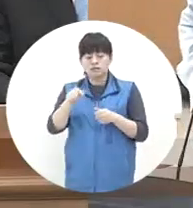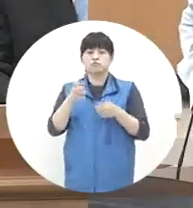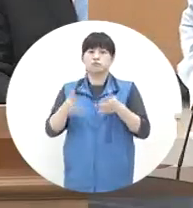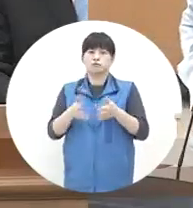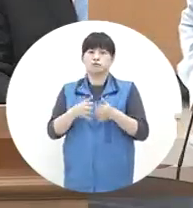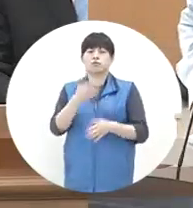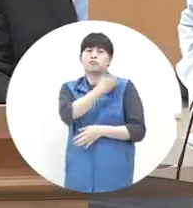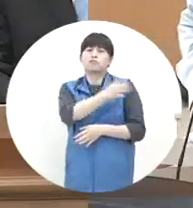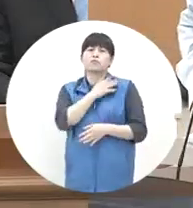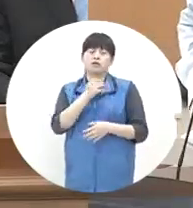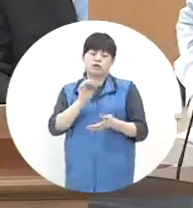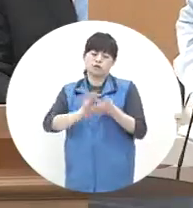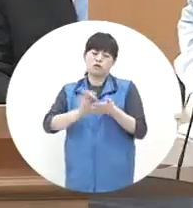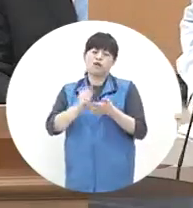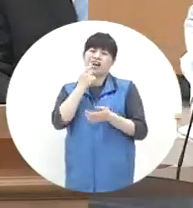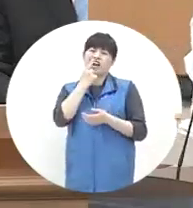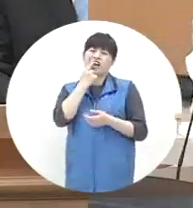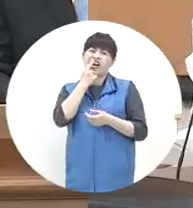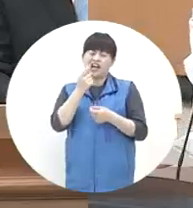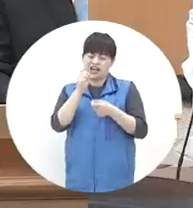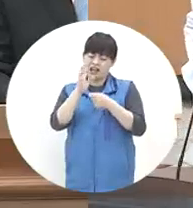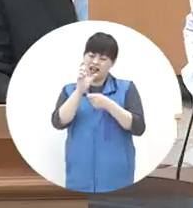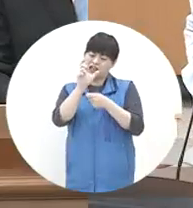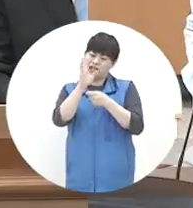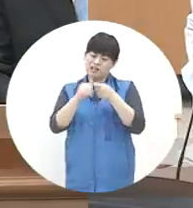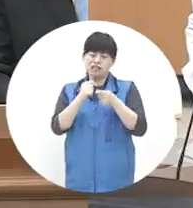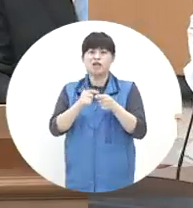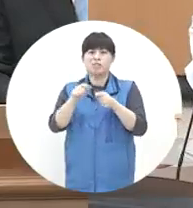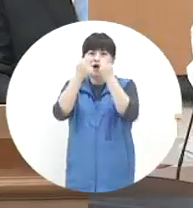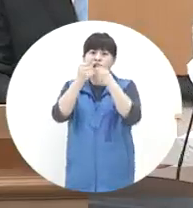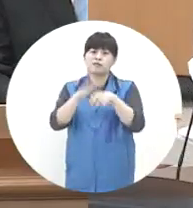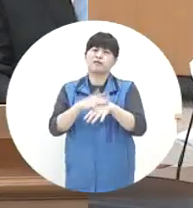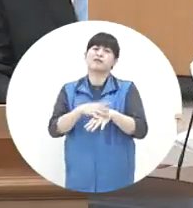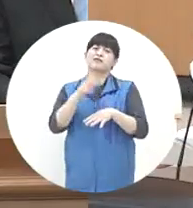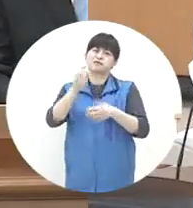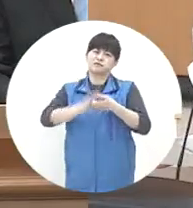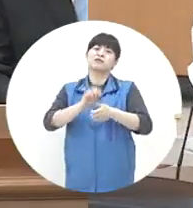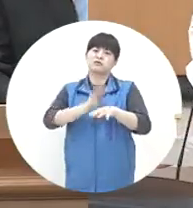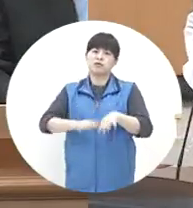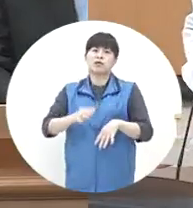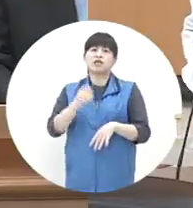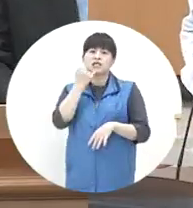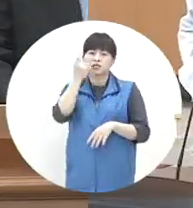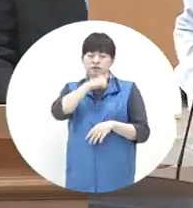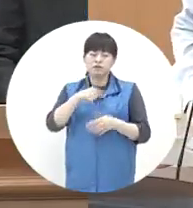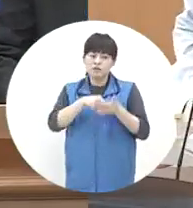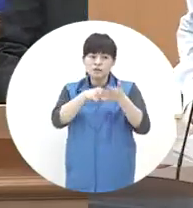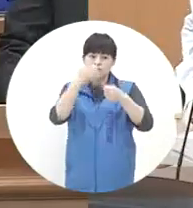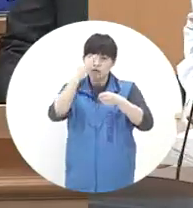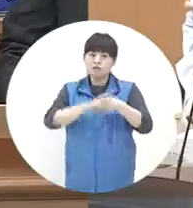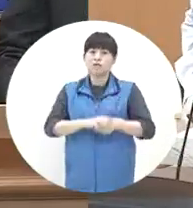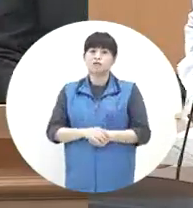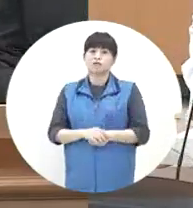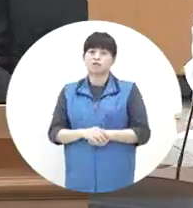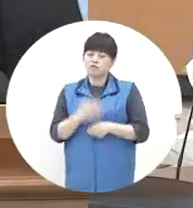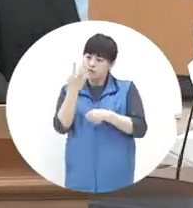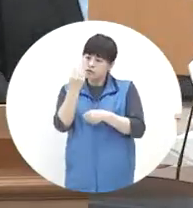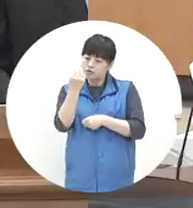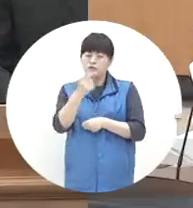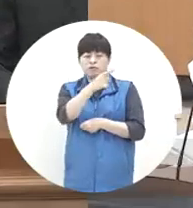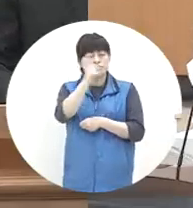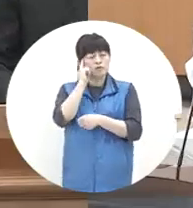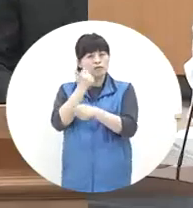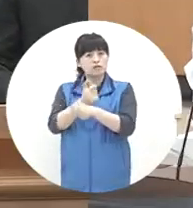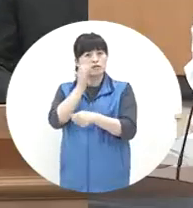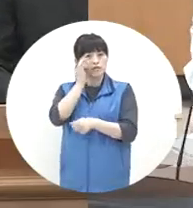用了60几年的牙齿，怎么可能说不会坏啦？ 齁， 是不是可以补助？补助 多少？ 你考虑一